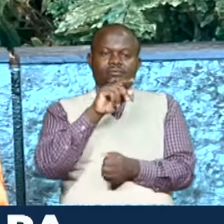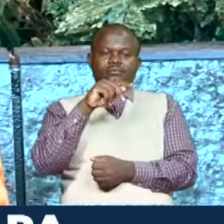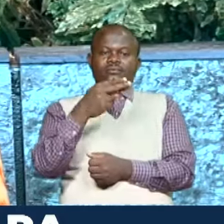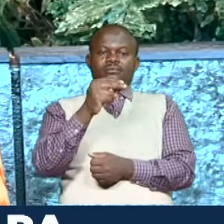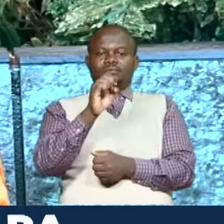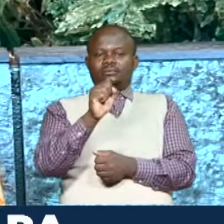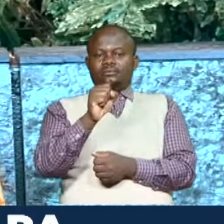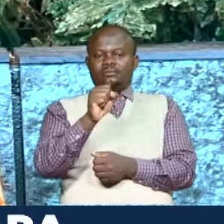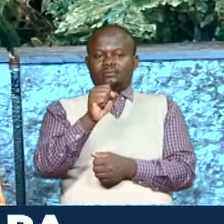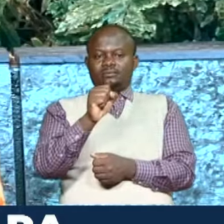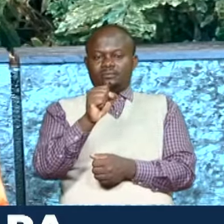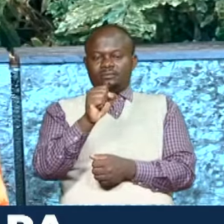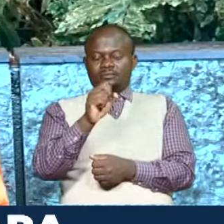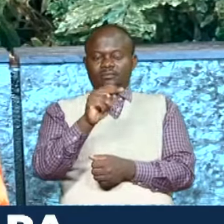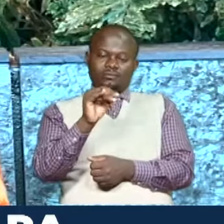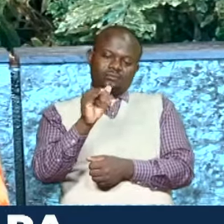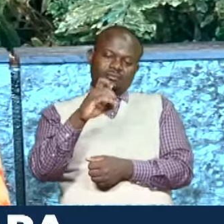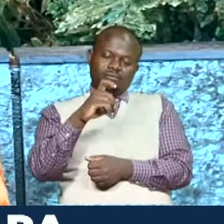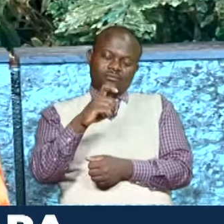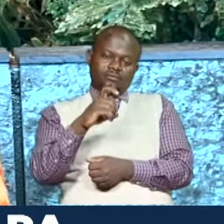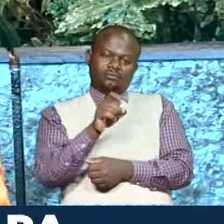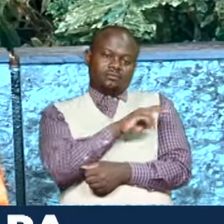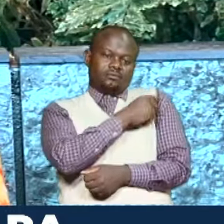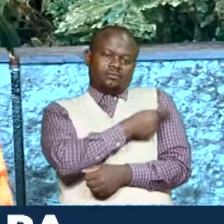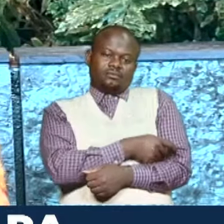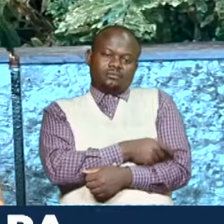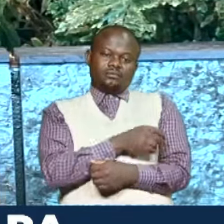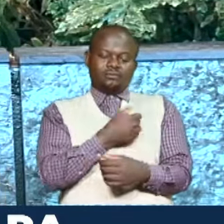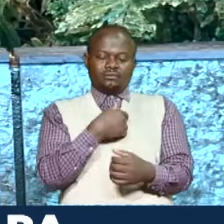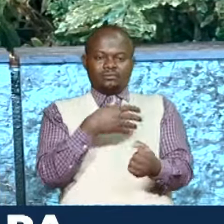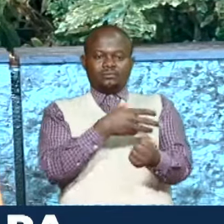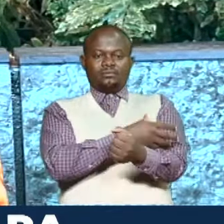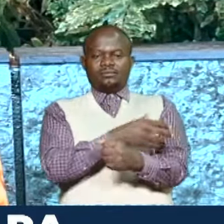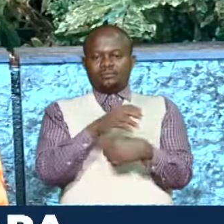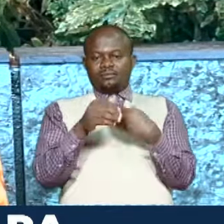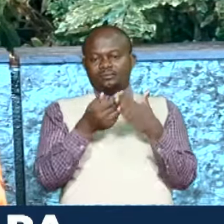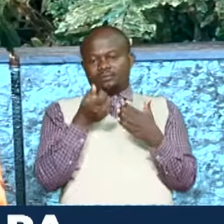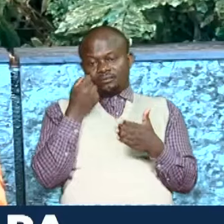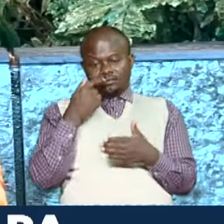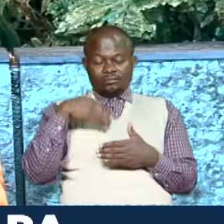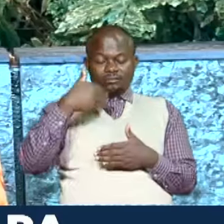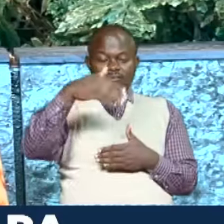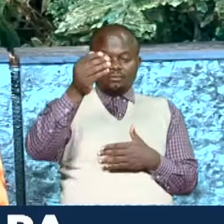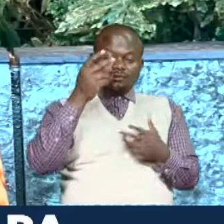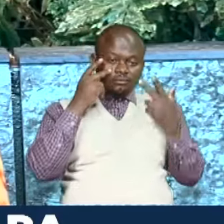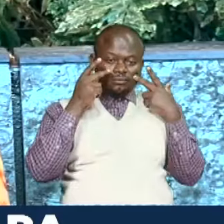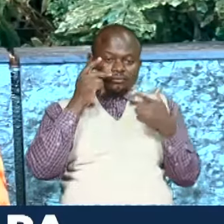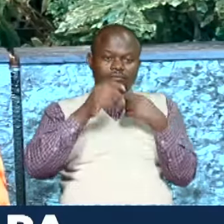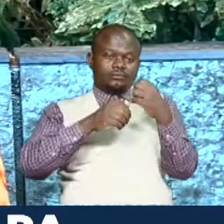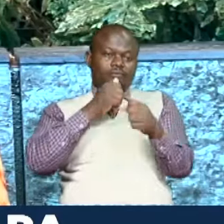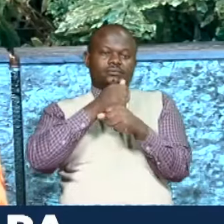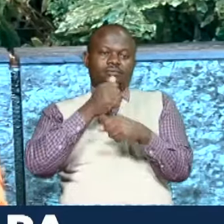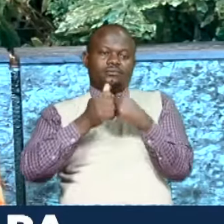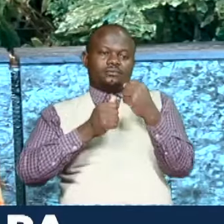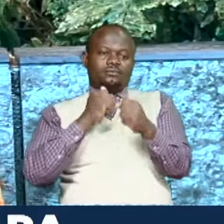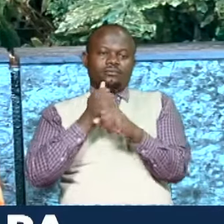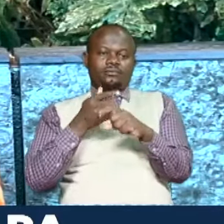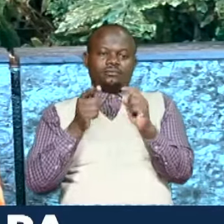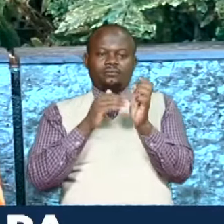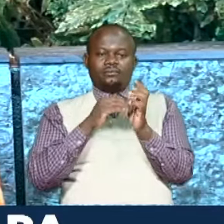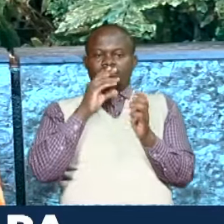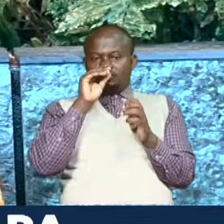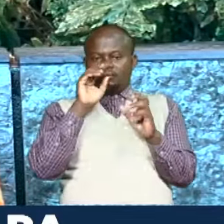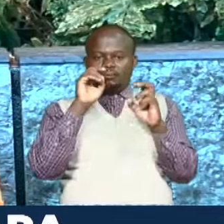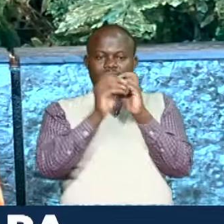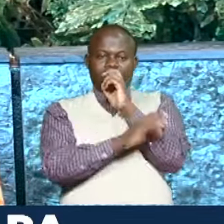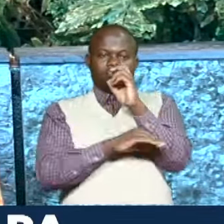Pharmaceutical yagaragaye ko ifite ubushobozi bukomeye tuzagenda tubibona uko imyaka igenda iza ariko navuga ngo mu gihugu cyacu dufite